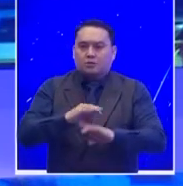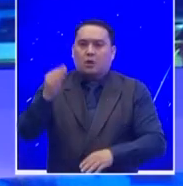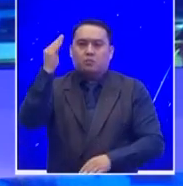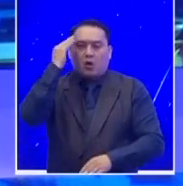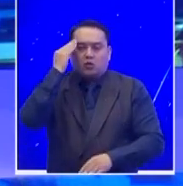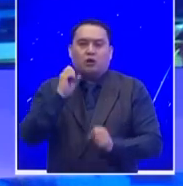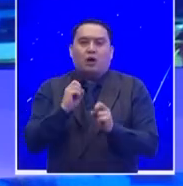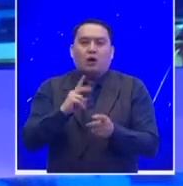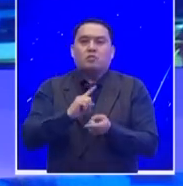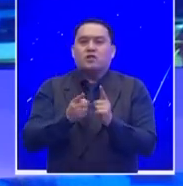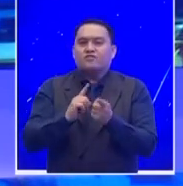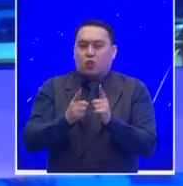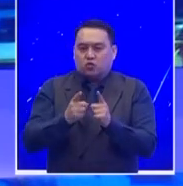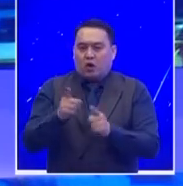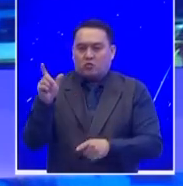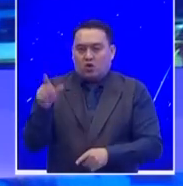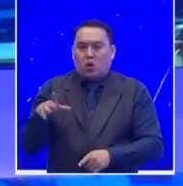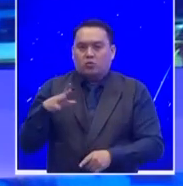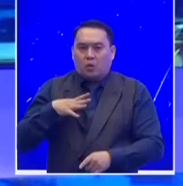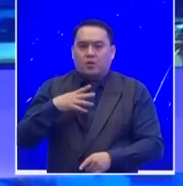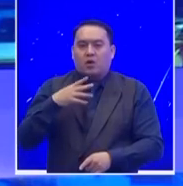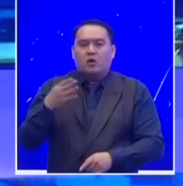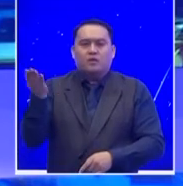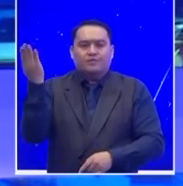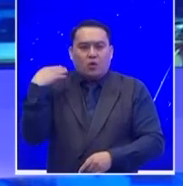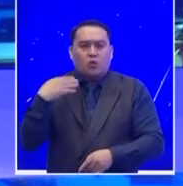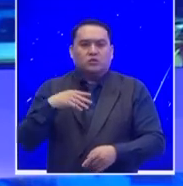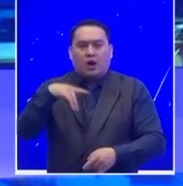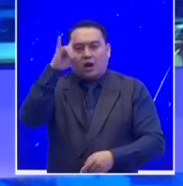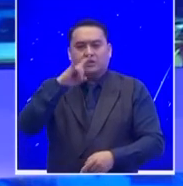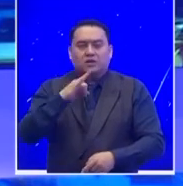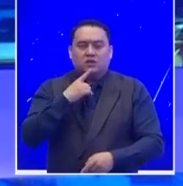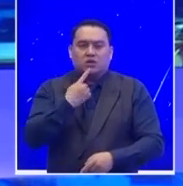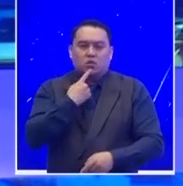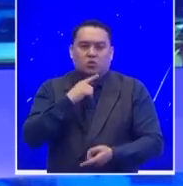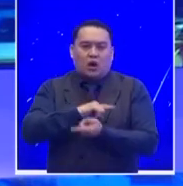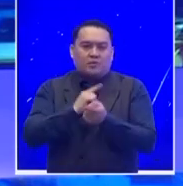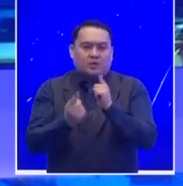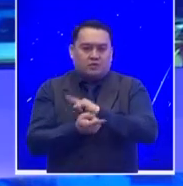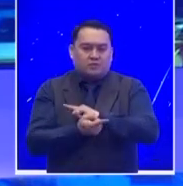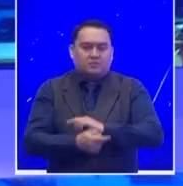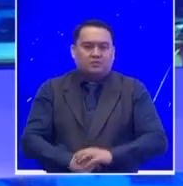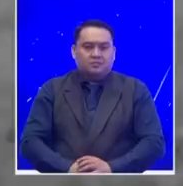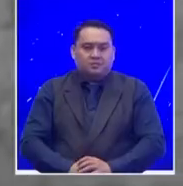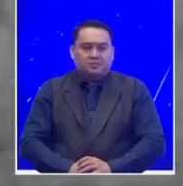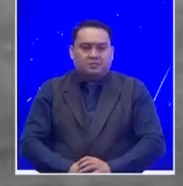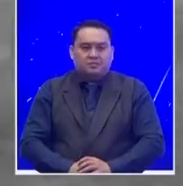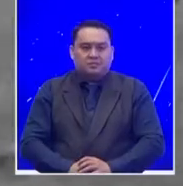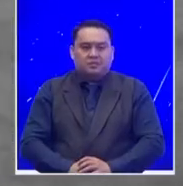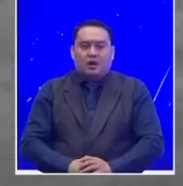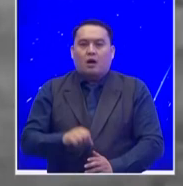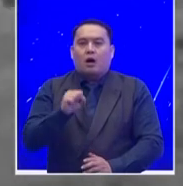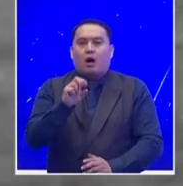писателя как переводчика. В частности, затронем адаптацию басен Крылова на казахский лад. Подробности в сюжете.